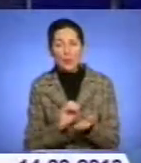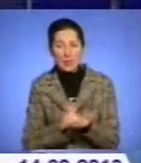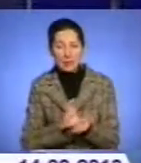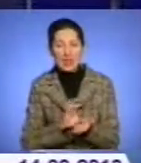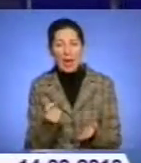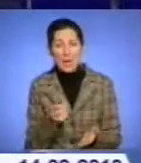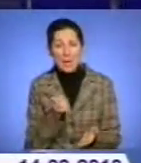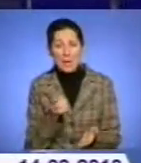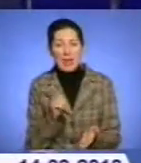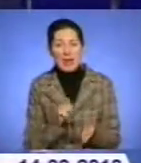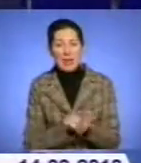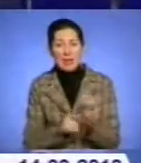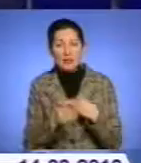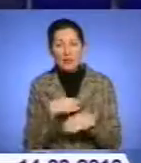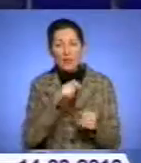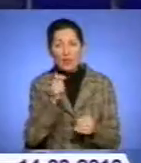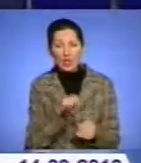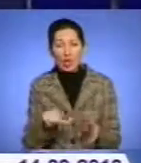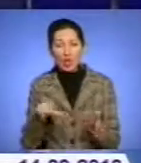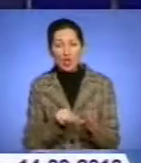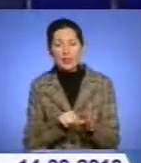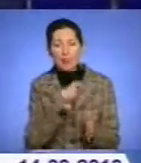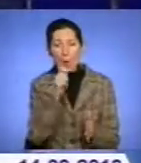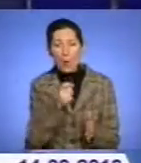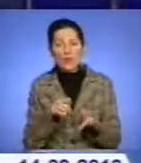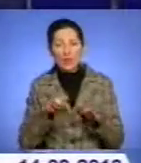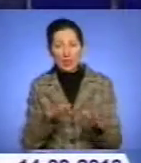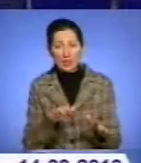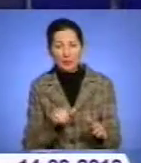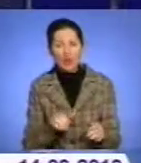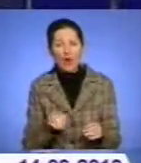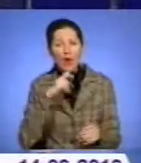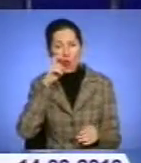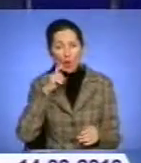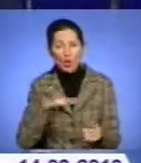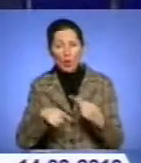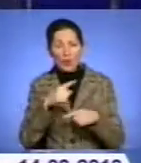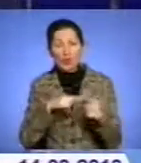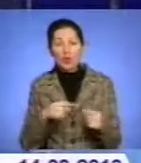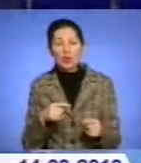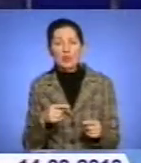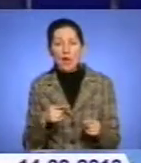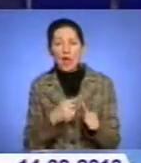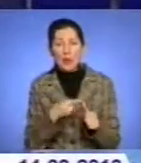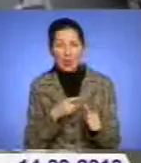інвалідам війни та учасникам бойових дій. Крім того, в Україну повертаються іменні залізничні квитки.